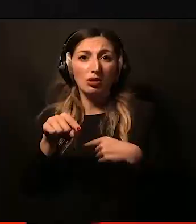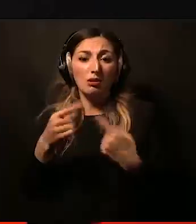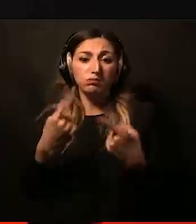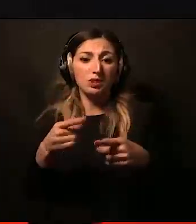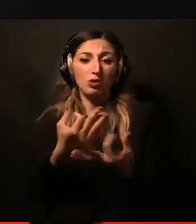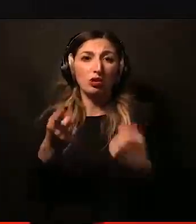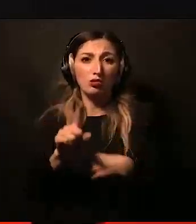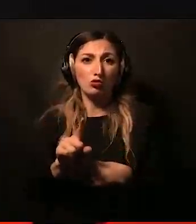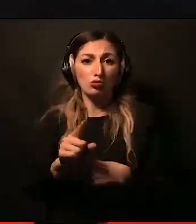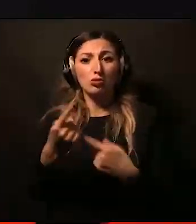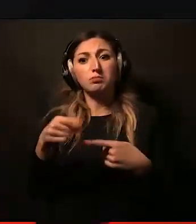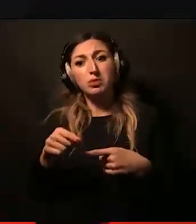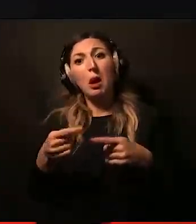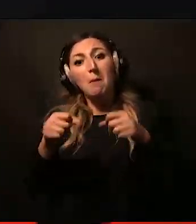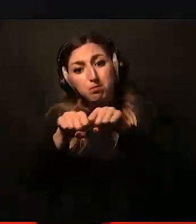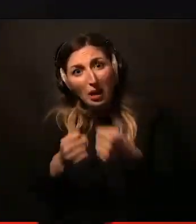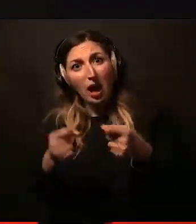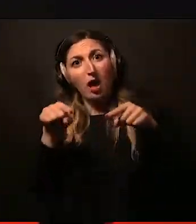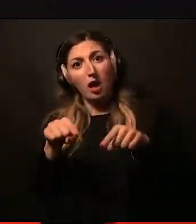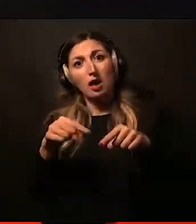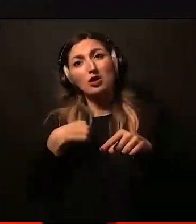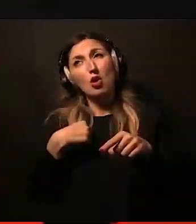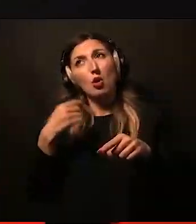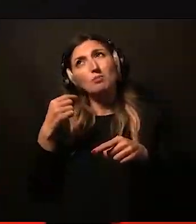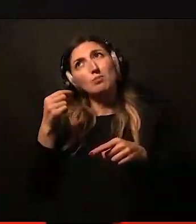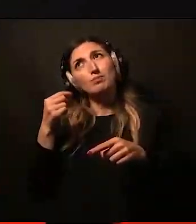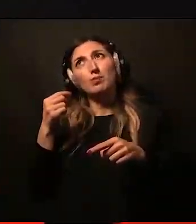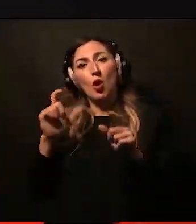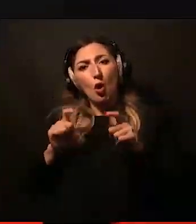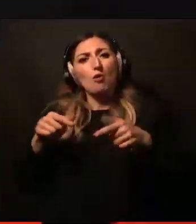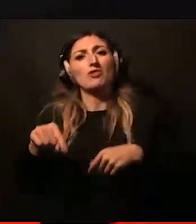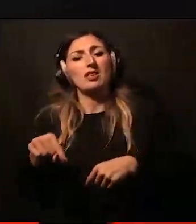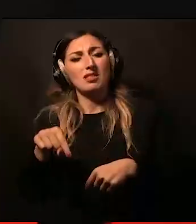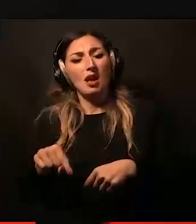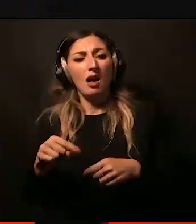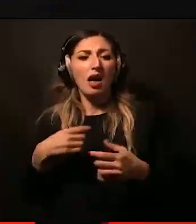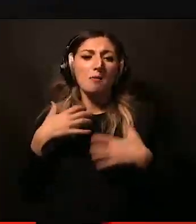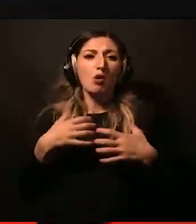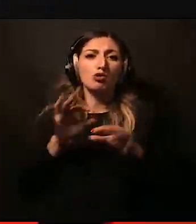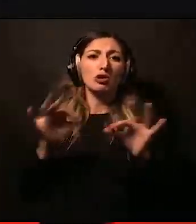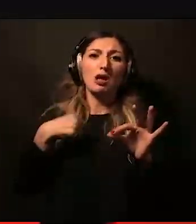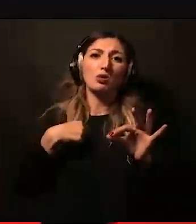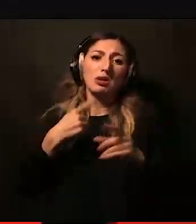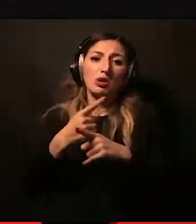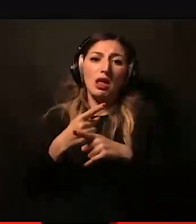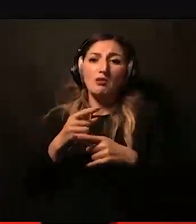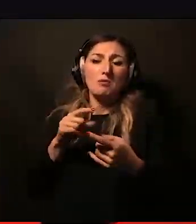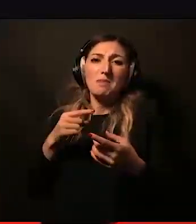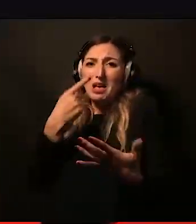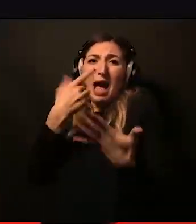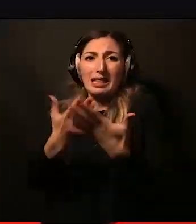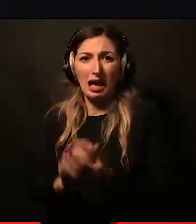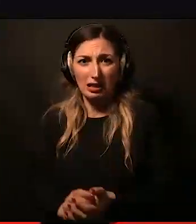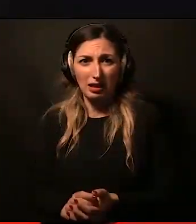siano precluse non è giusto che una bambina di 8 anni debba imparare a umiliarsi per